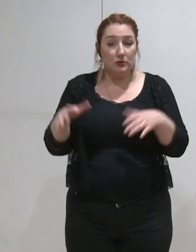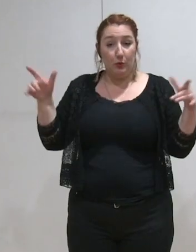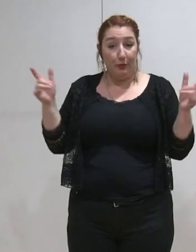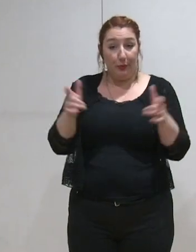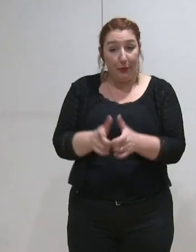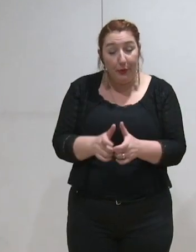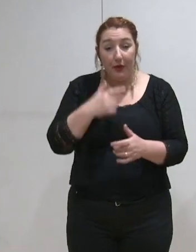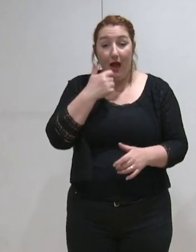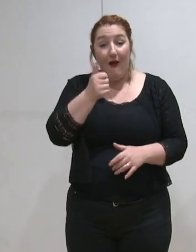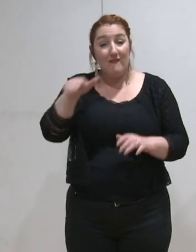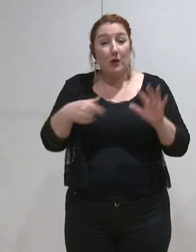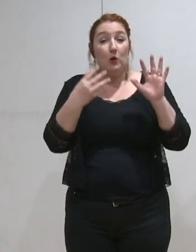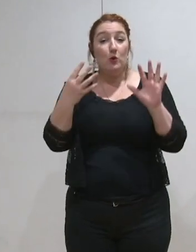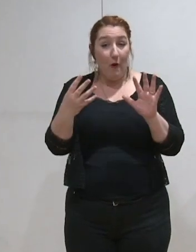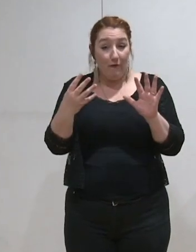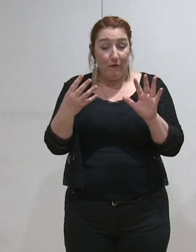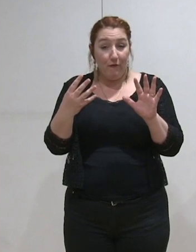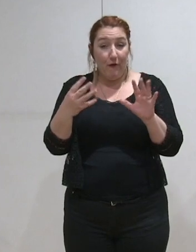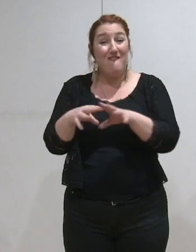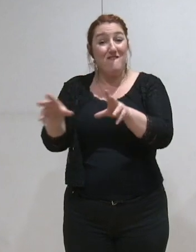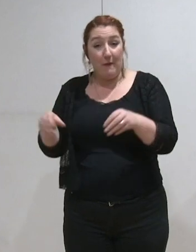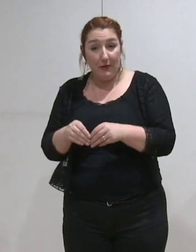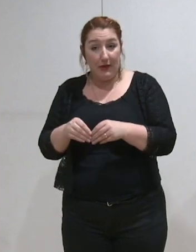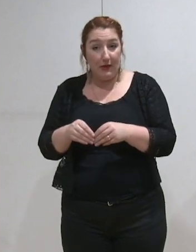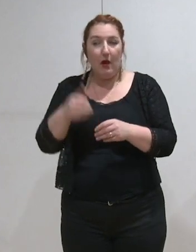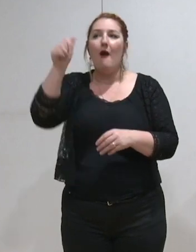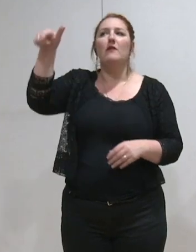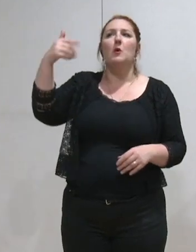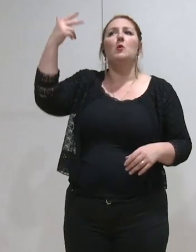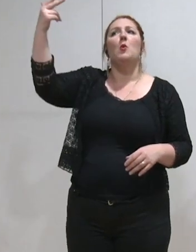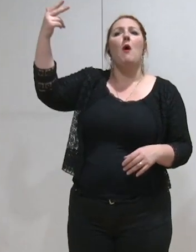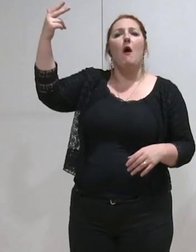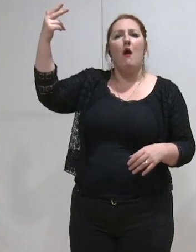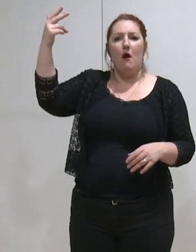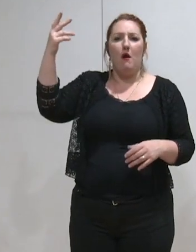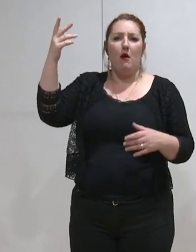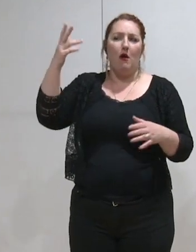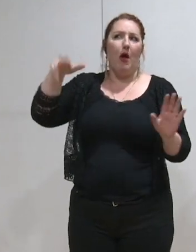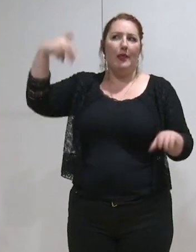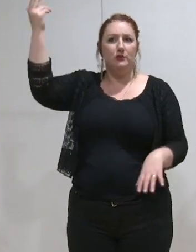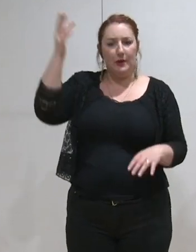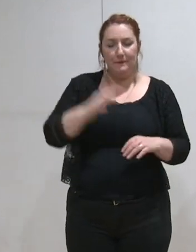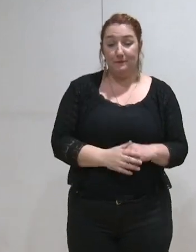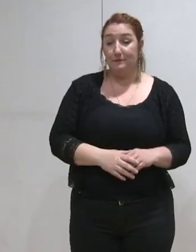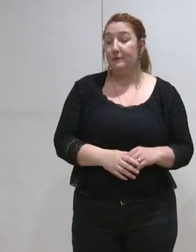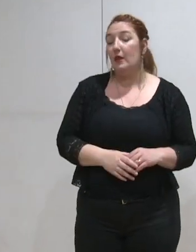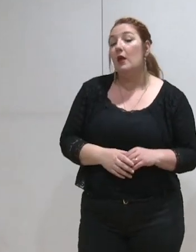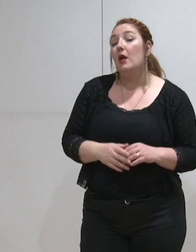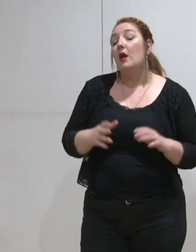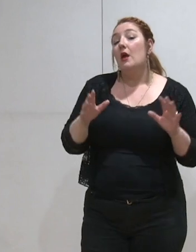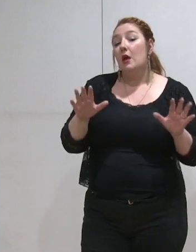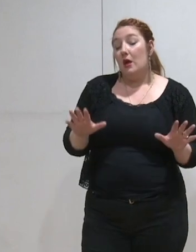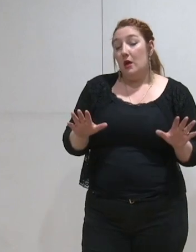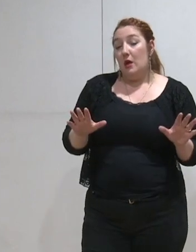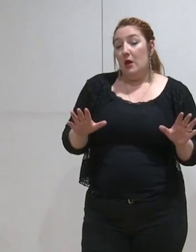par ménage sur Grenoble contre 2,3 à l'échon national pour mémoire nous avons diminué nous avons